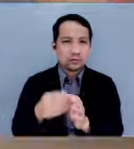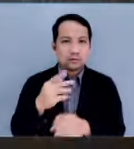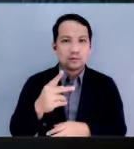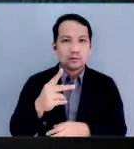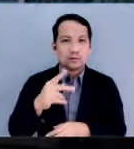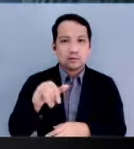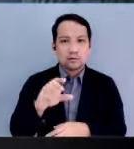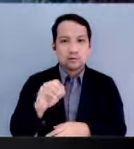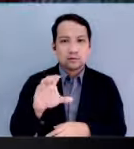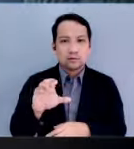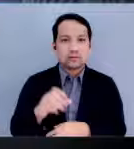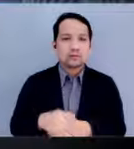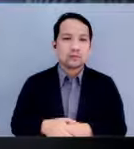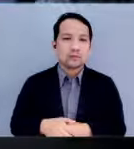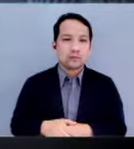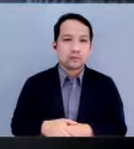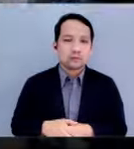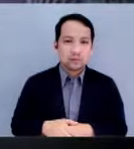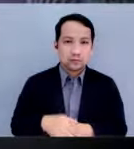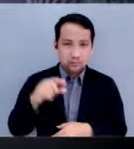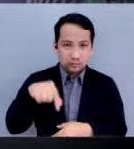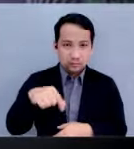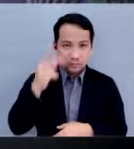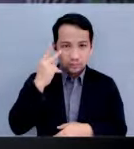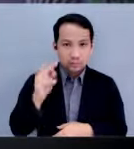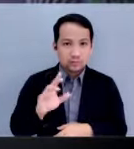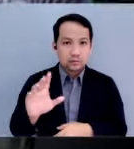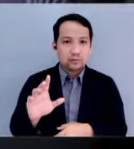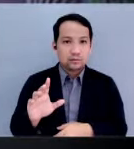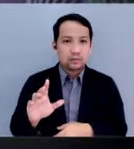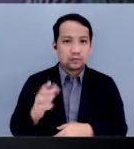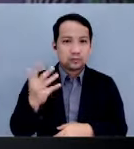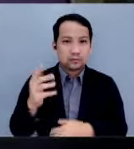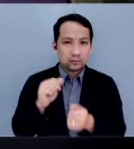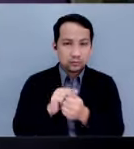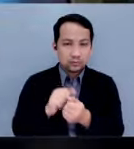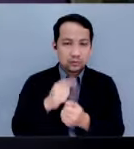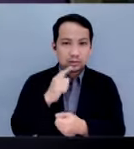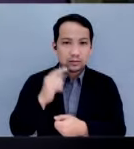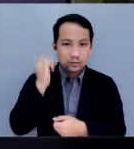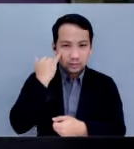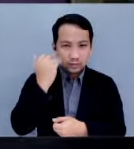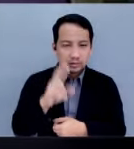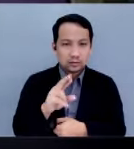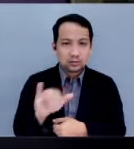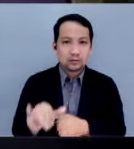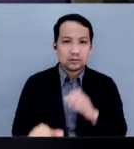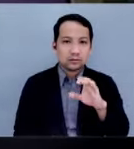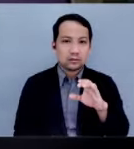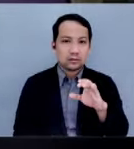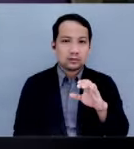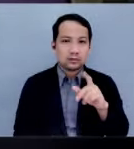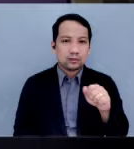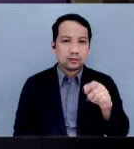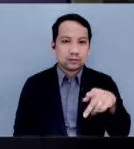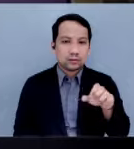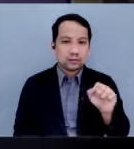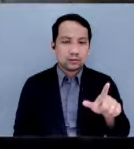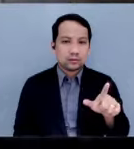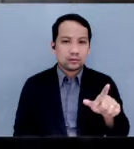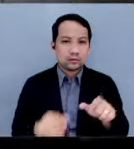pastor. Bukod kay Quibuloy, akusado rin sa mga kaso ang lima niyang kasama na sina Jacqueline Roy, Crescente, Pauline at Ingrid Canada at isang